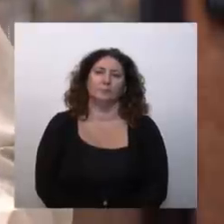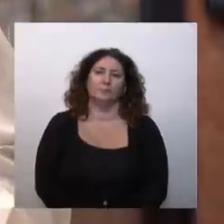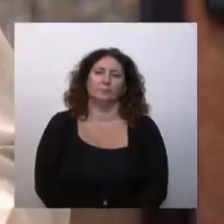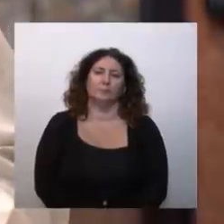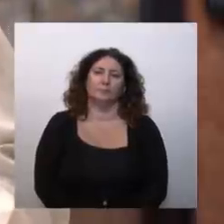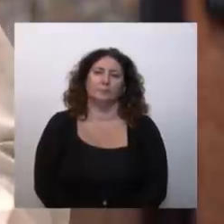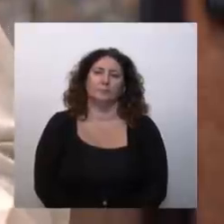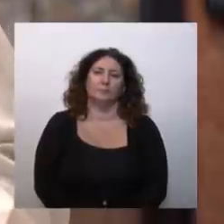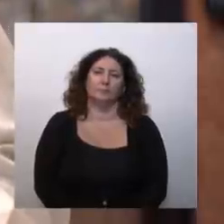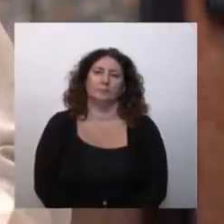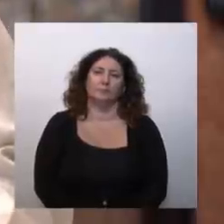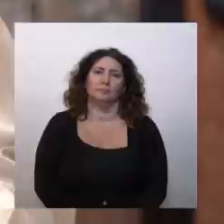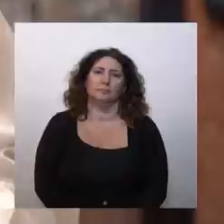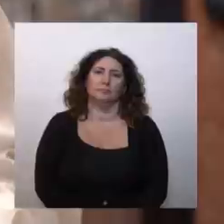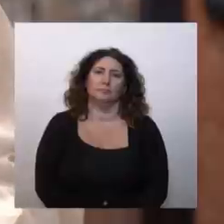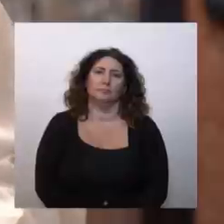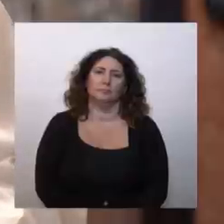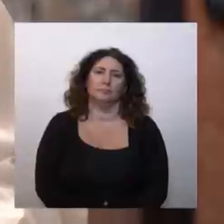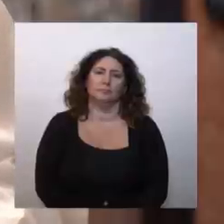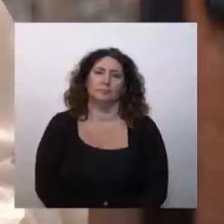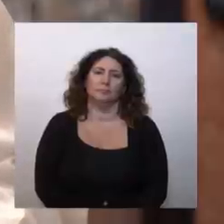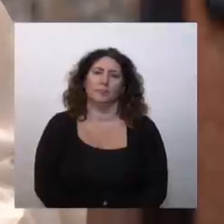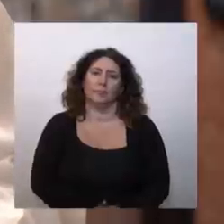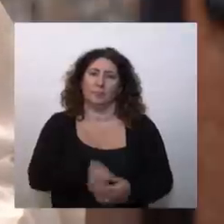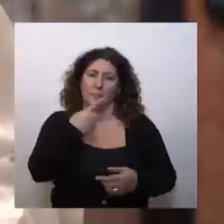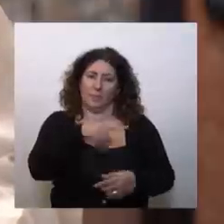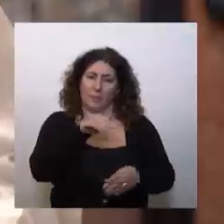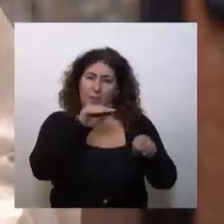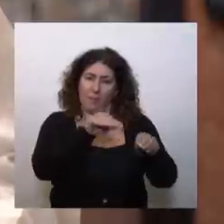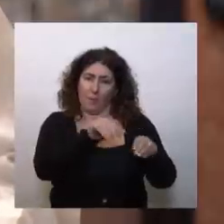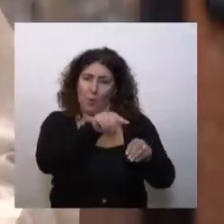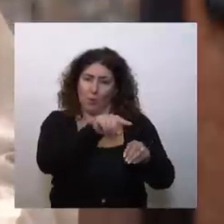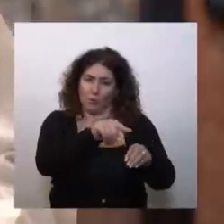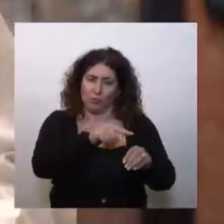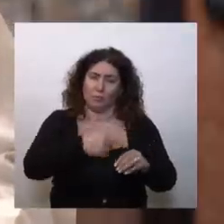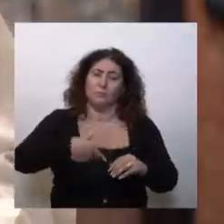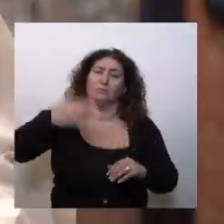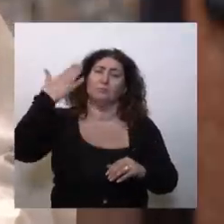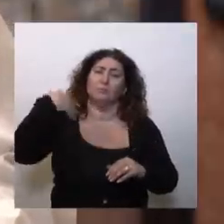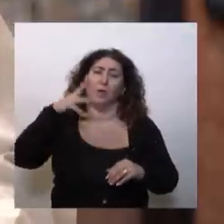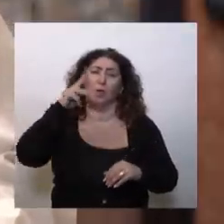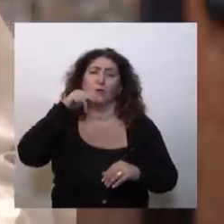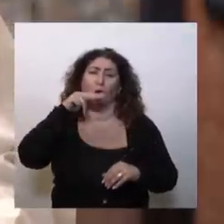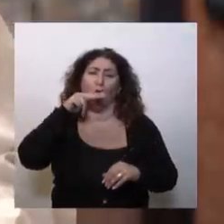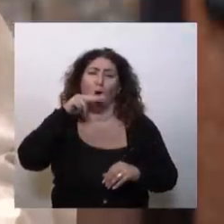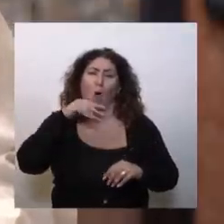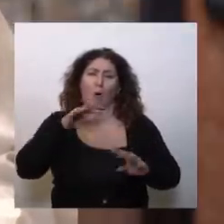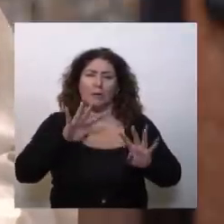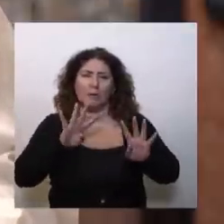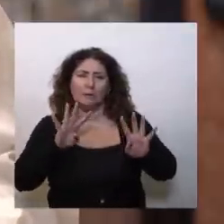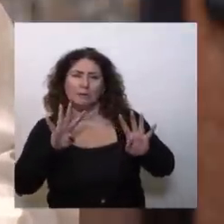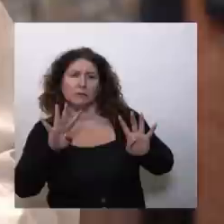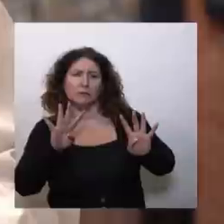Vi erano là anche molte donne che osservavano da lontano.